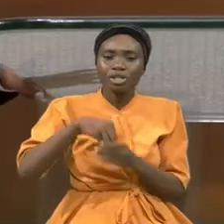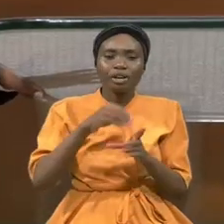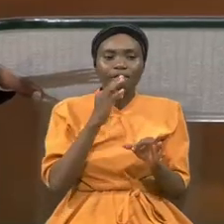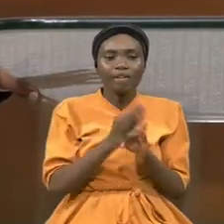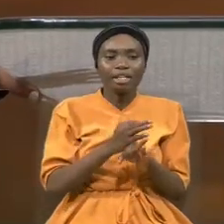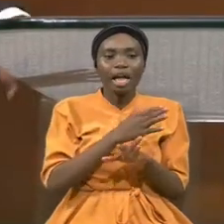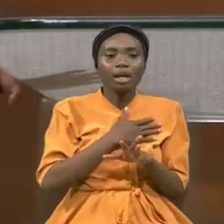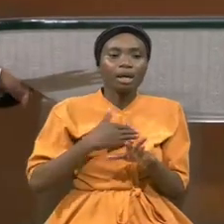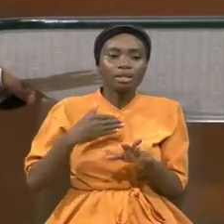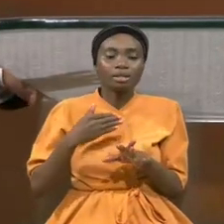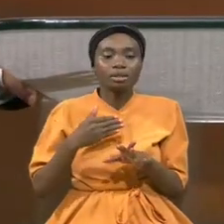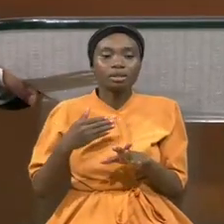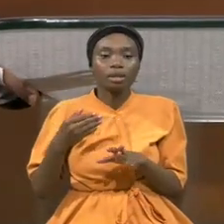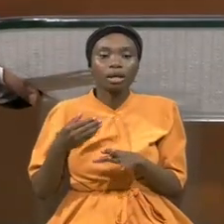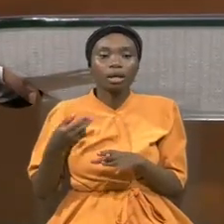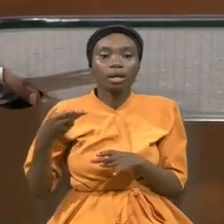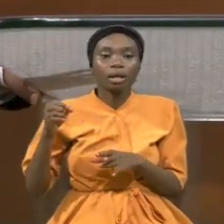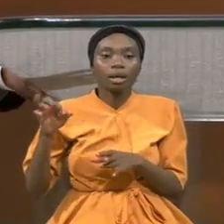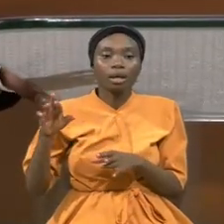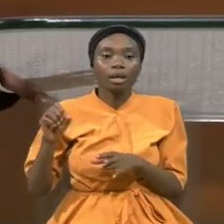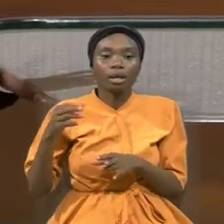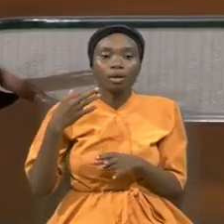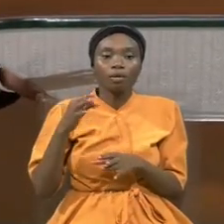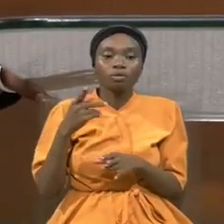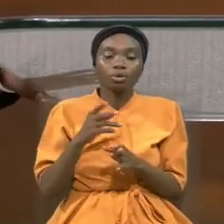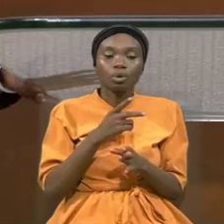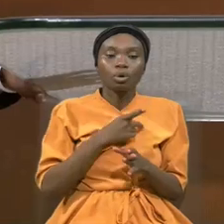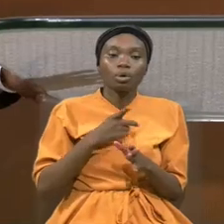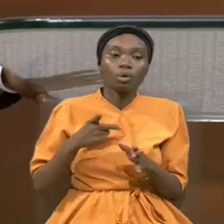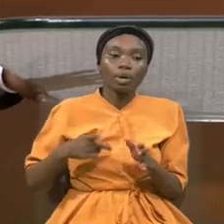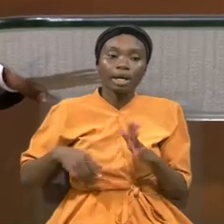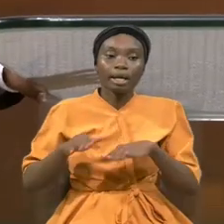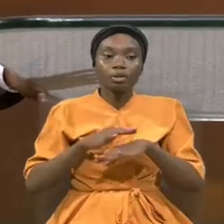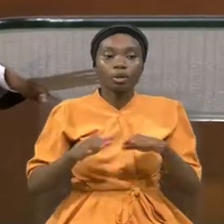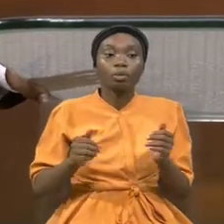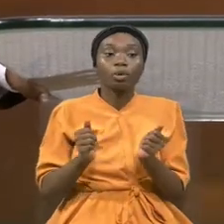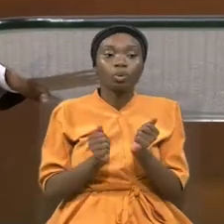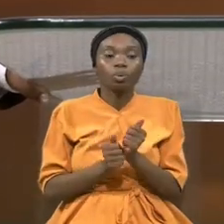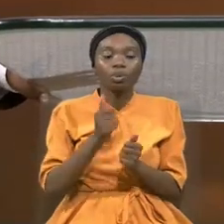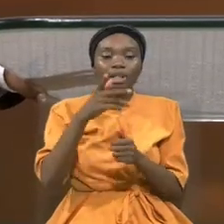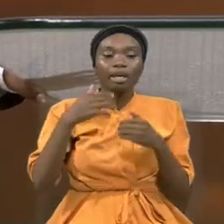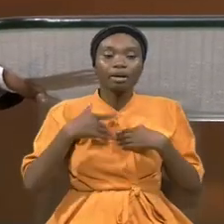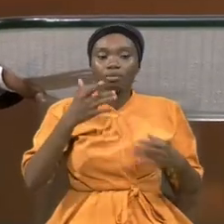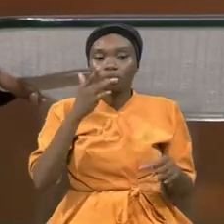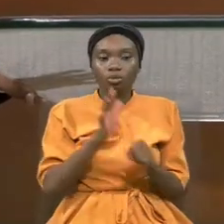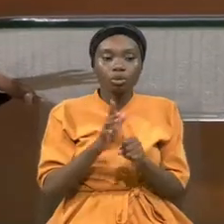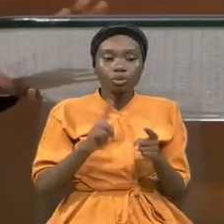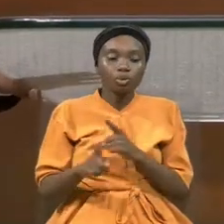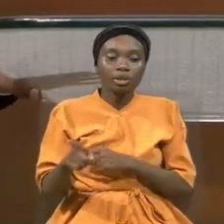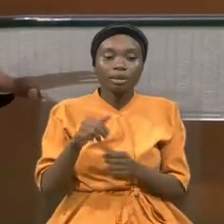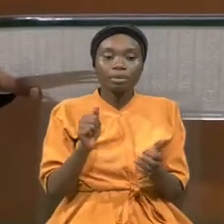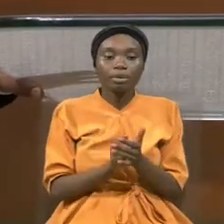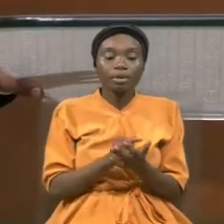choisi les pauvres de ce monde pour être riches dans la foi et être héritiers du royaume qu'il a promis